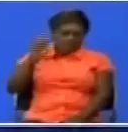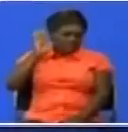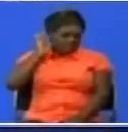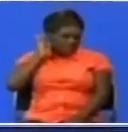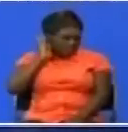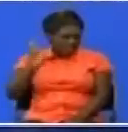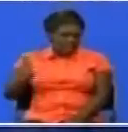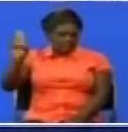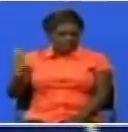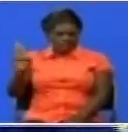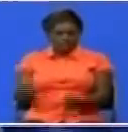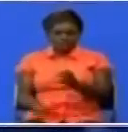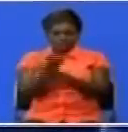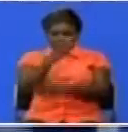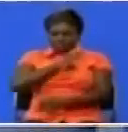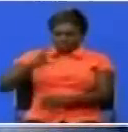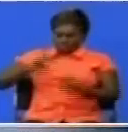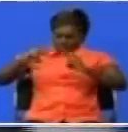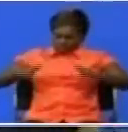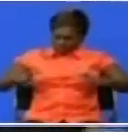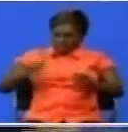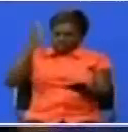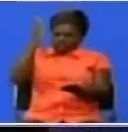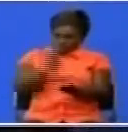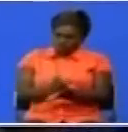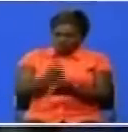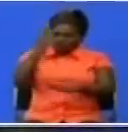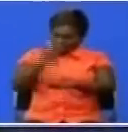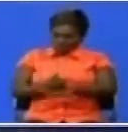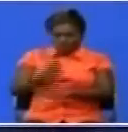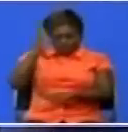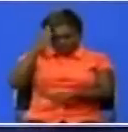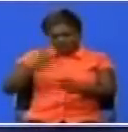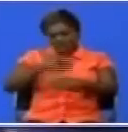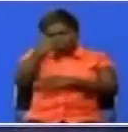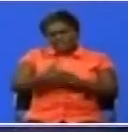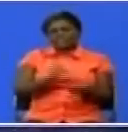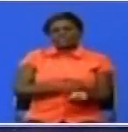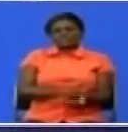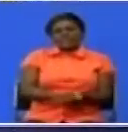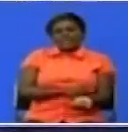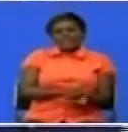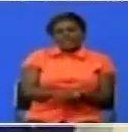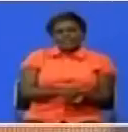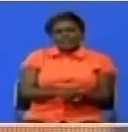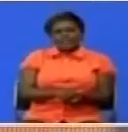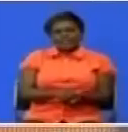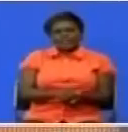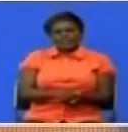rais kuunda jopo la kumchunguza, bivu na mbichi ni Jumatano ijayo. Francis Mtaki, KTN